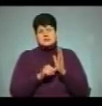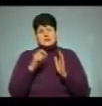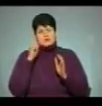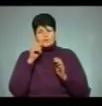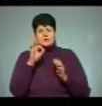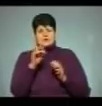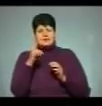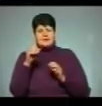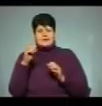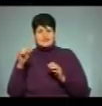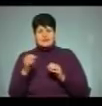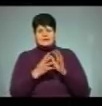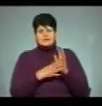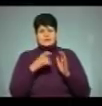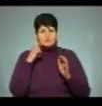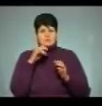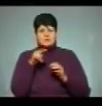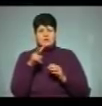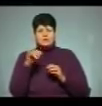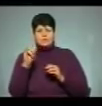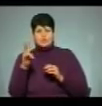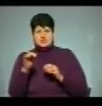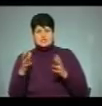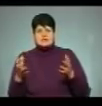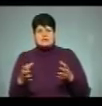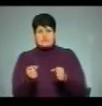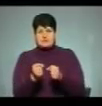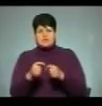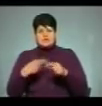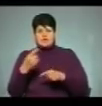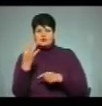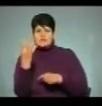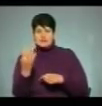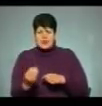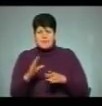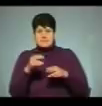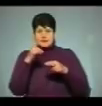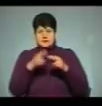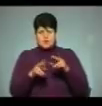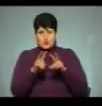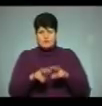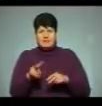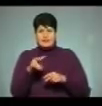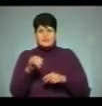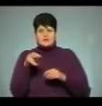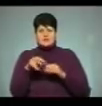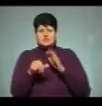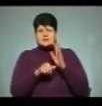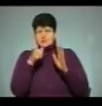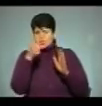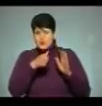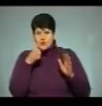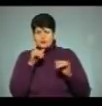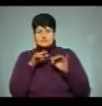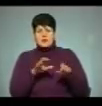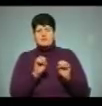Дегтяря та 19-річного Петра Лукача затримали через 4 дні. Після завершення розслідування у липні 2016 року